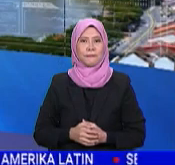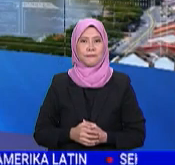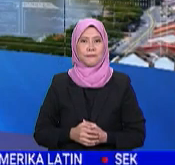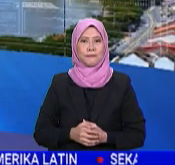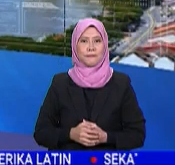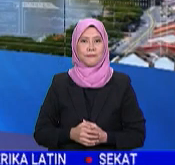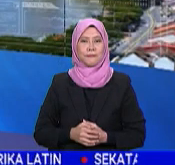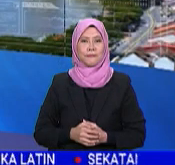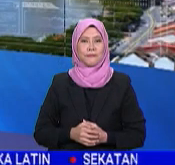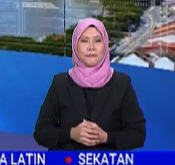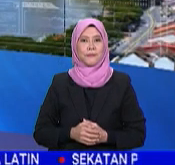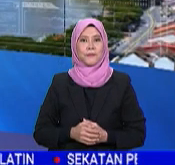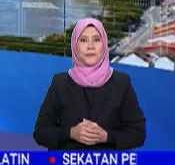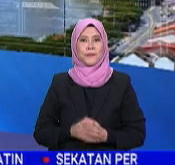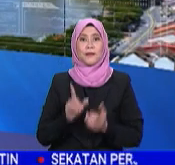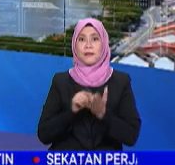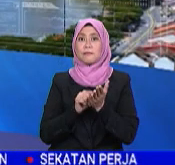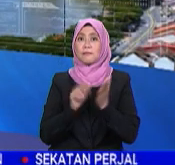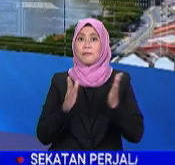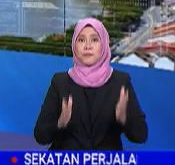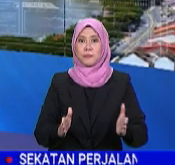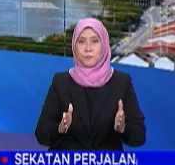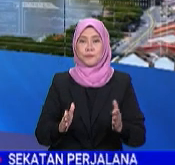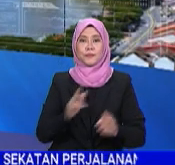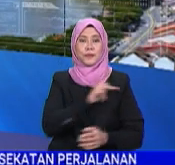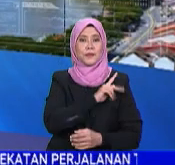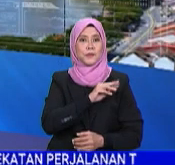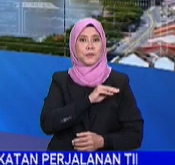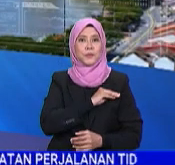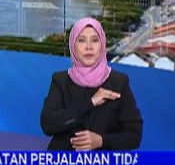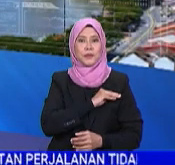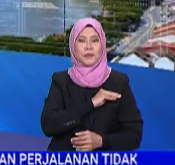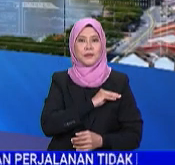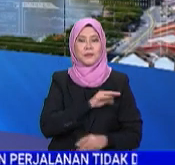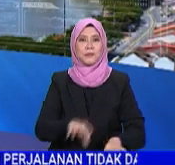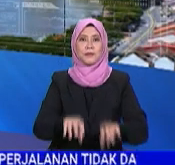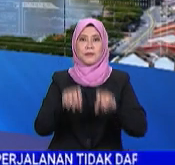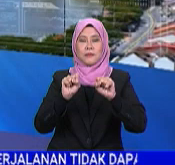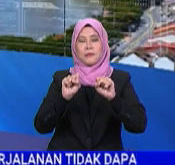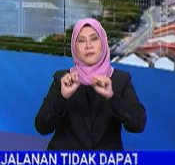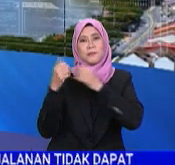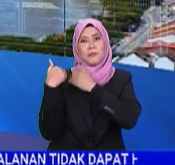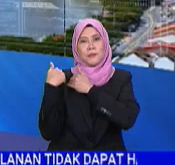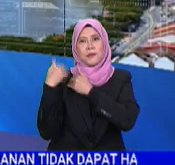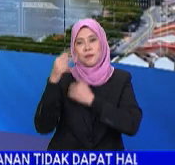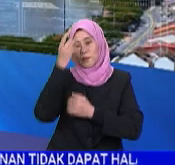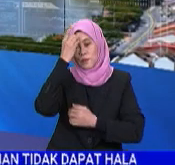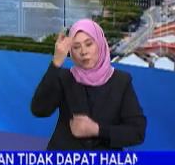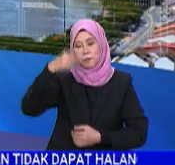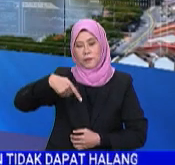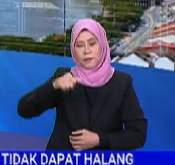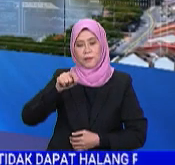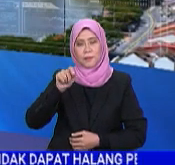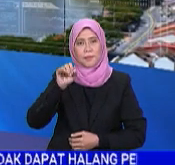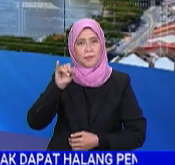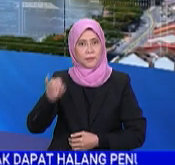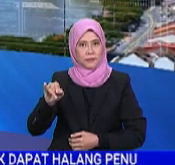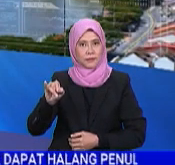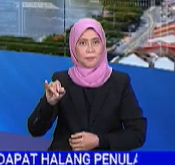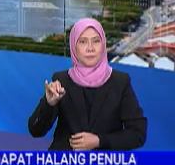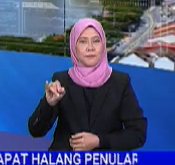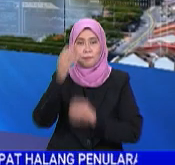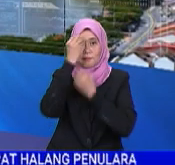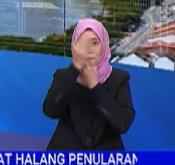Hai by sementara itu dalam sidang media di Ludo ketua menteri merangkap Gresik gabungan Pati show ada tepat tinggi palsu ia Bang Johari